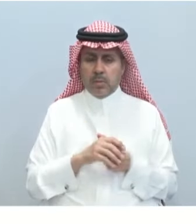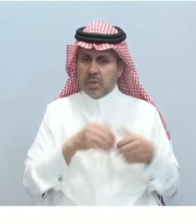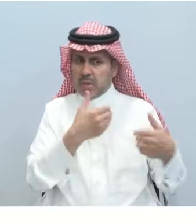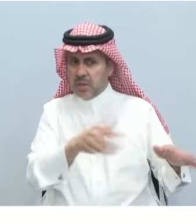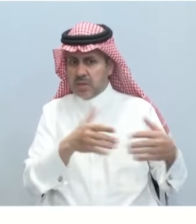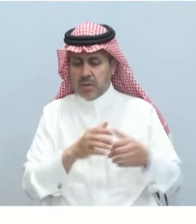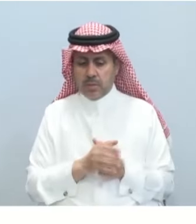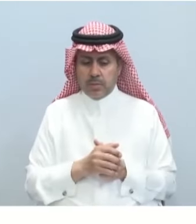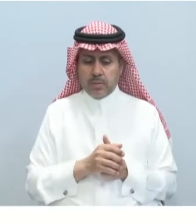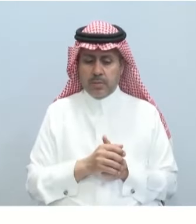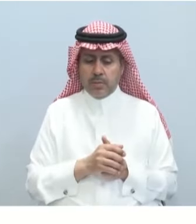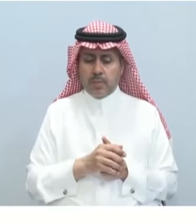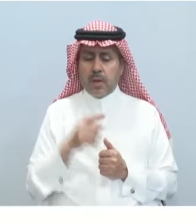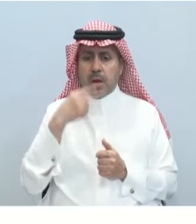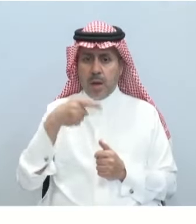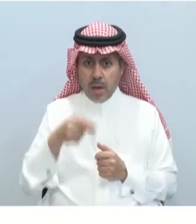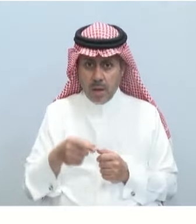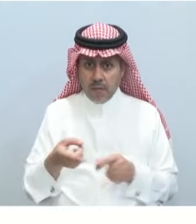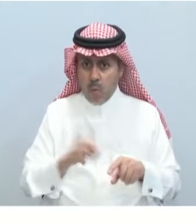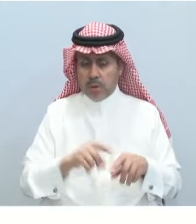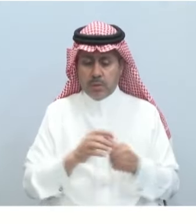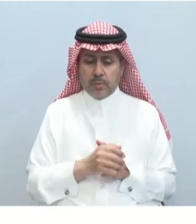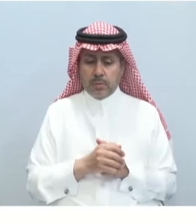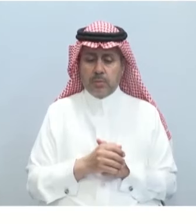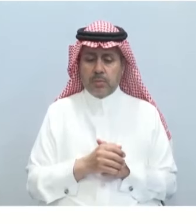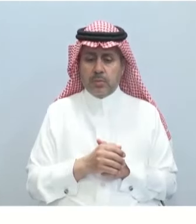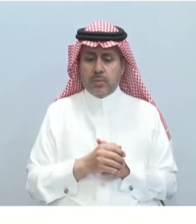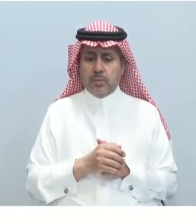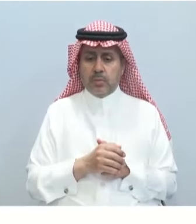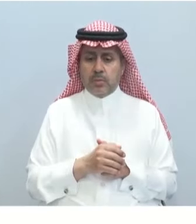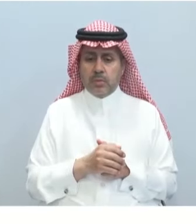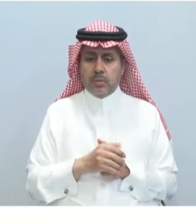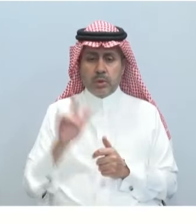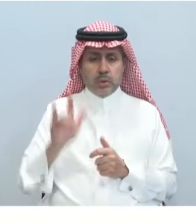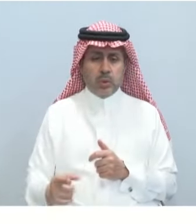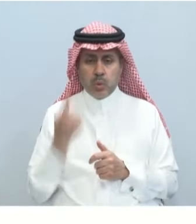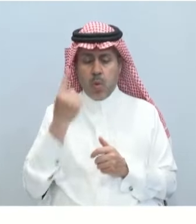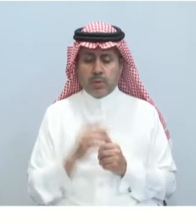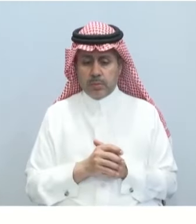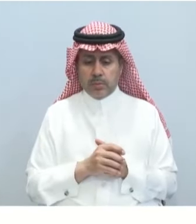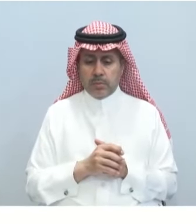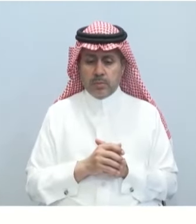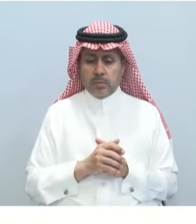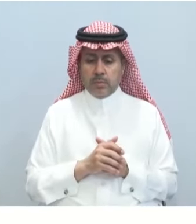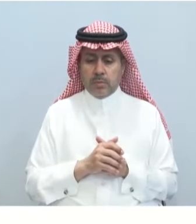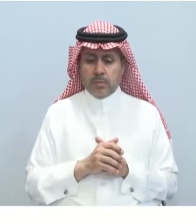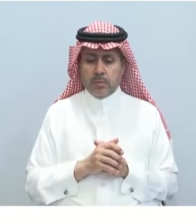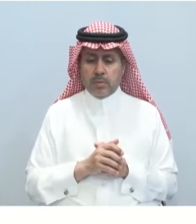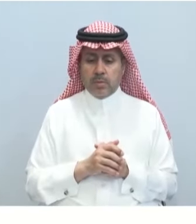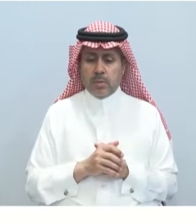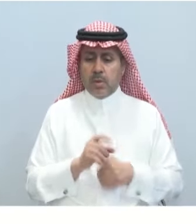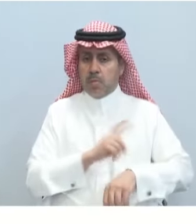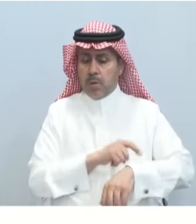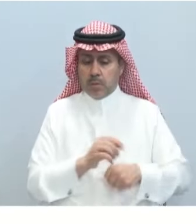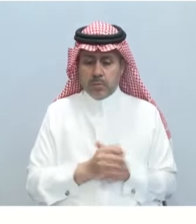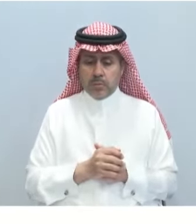انعزاله عن الحديث مع اقاربه وهدوئه غير المالوف وتفضيله الجلوس لوحده وقضاء معظم